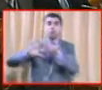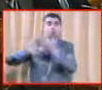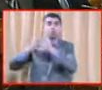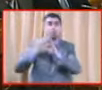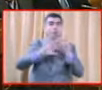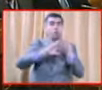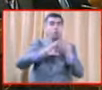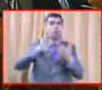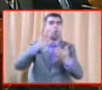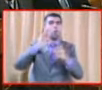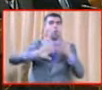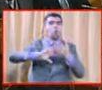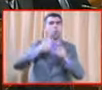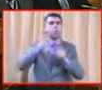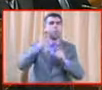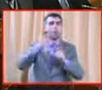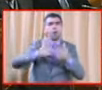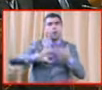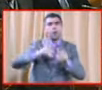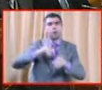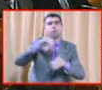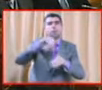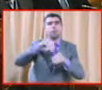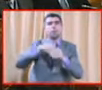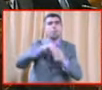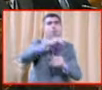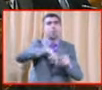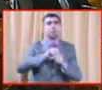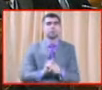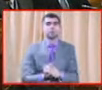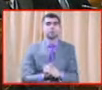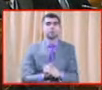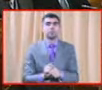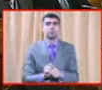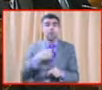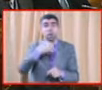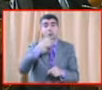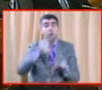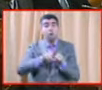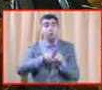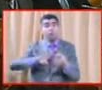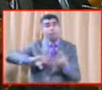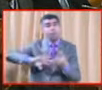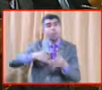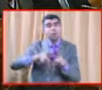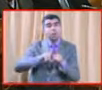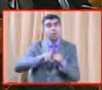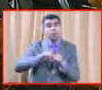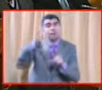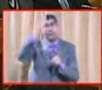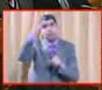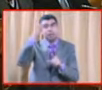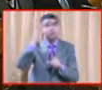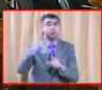في الحق الحقوقي بصفة خاصة على خلاف ما يقال. ثم من خلال هذه المبادرة نسجل السياسة